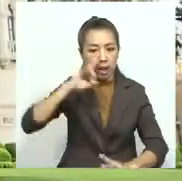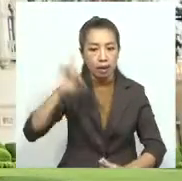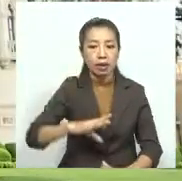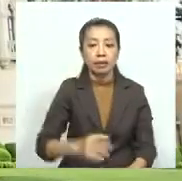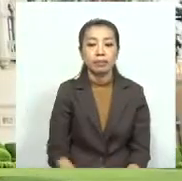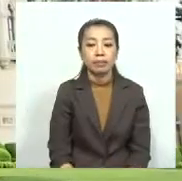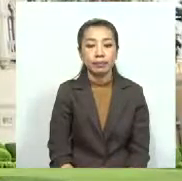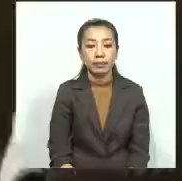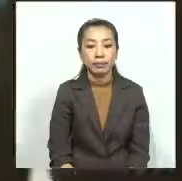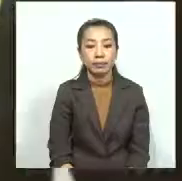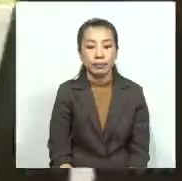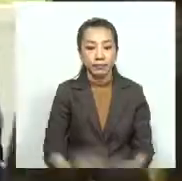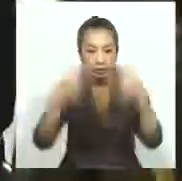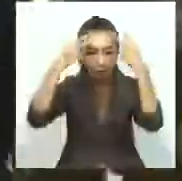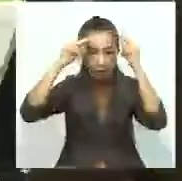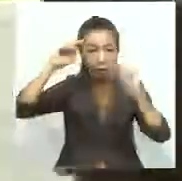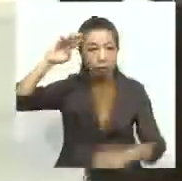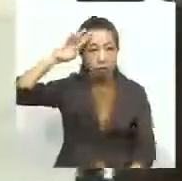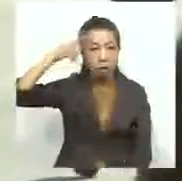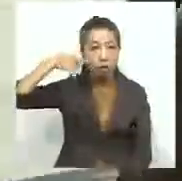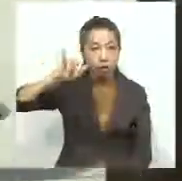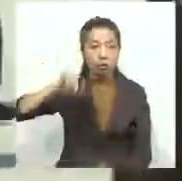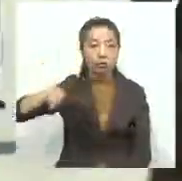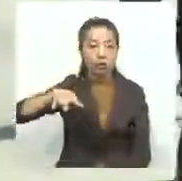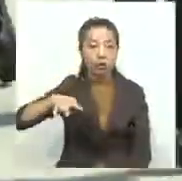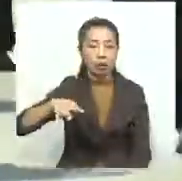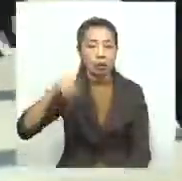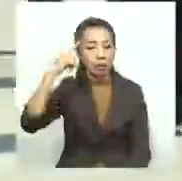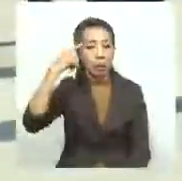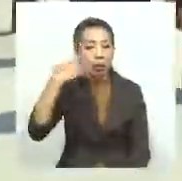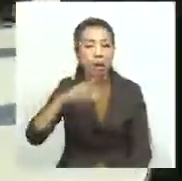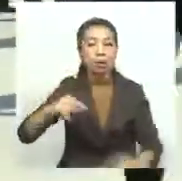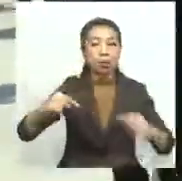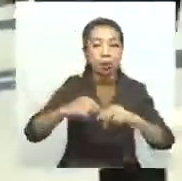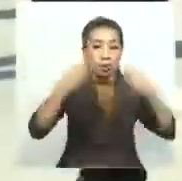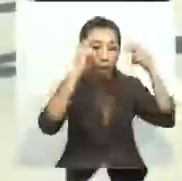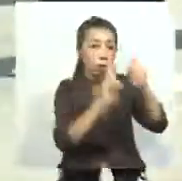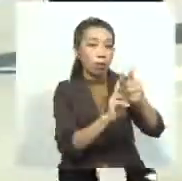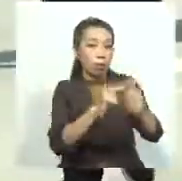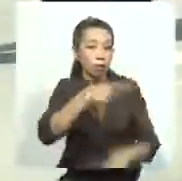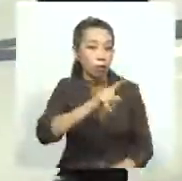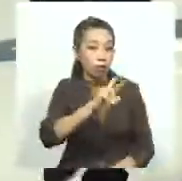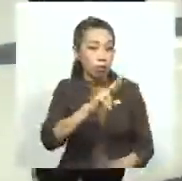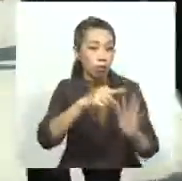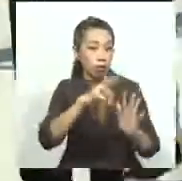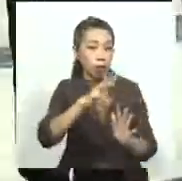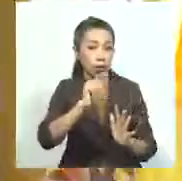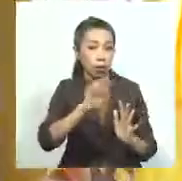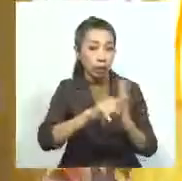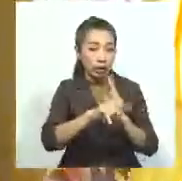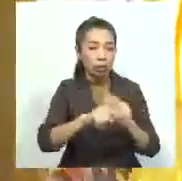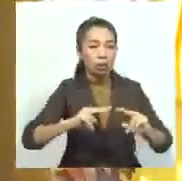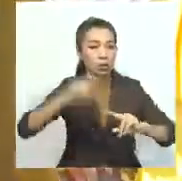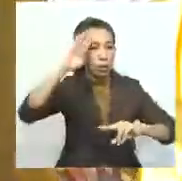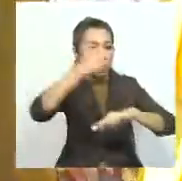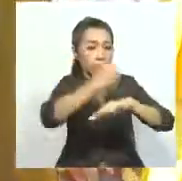พลเอกประยุทธ์จันทร์โอชานายกรัฐมนตรีนะคะได้มีการรับทราบที่พลเอกประวิตรวงษ์สุวรรณรองนายกรัฐมนตรีและรัฐมนตรีว่าการกระทรว